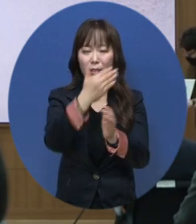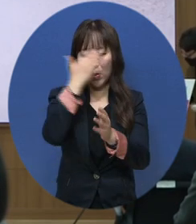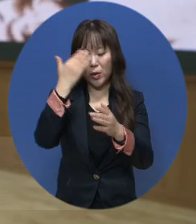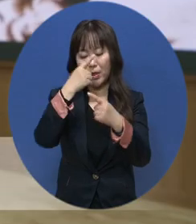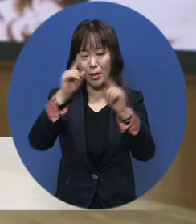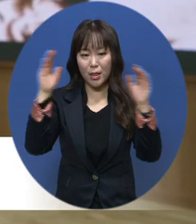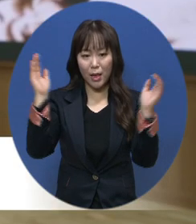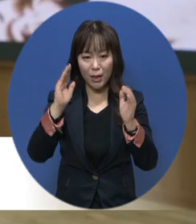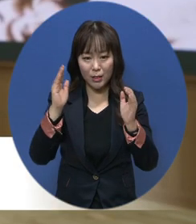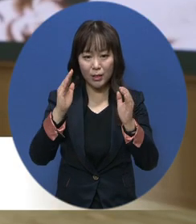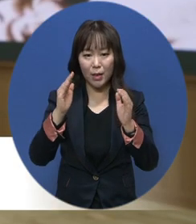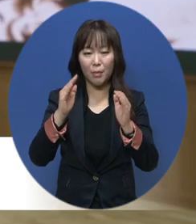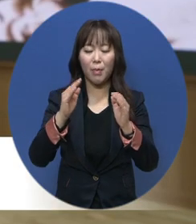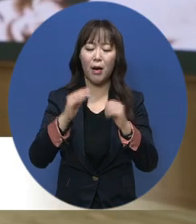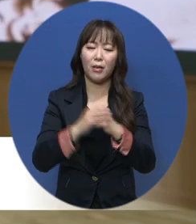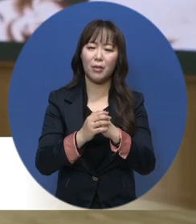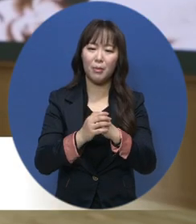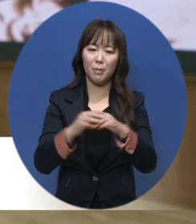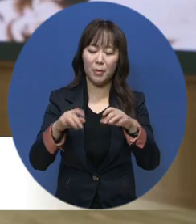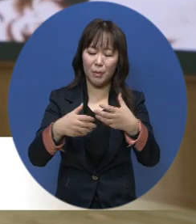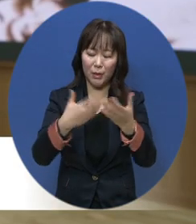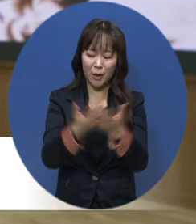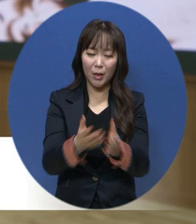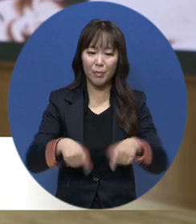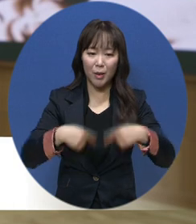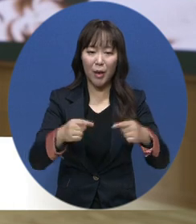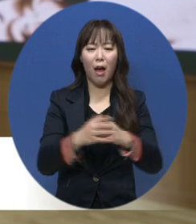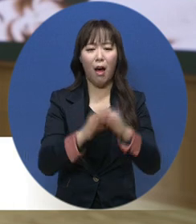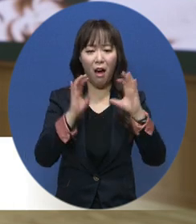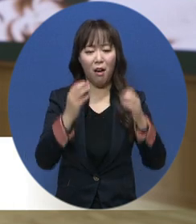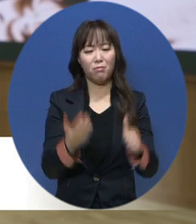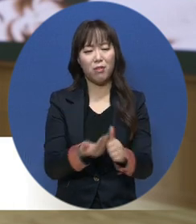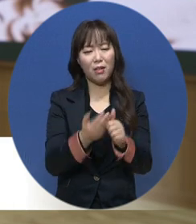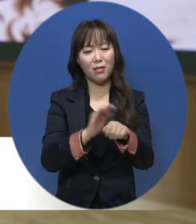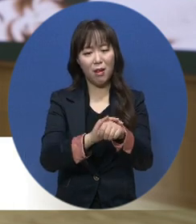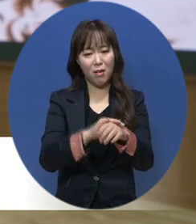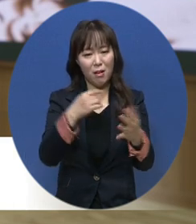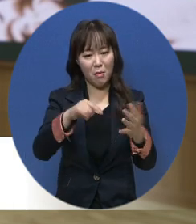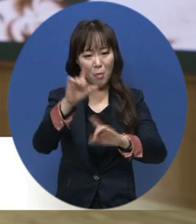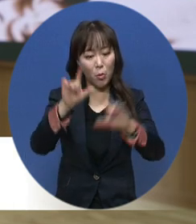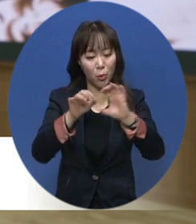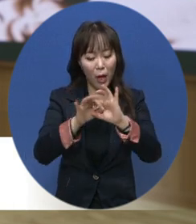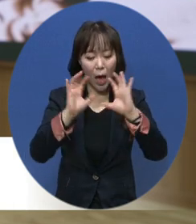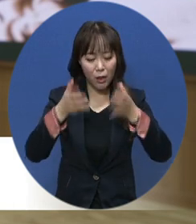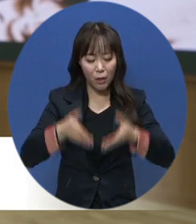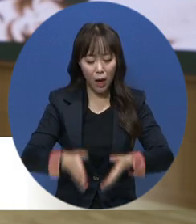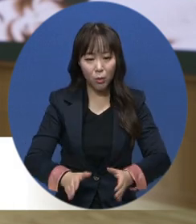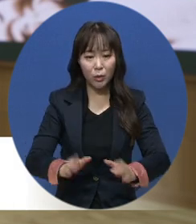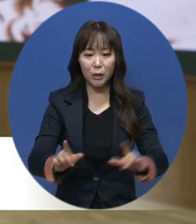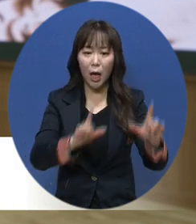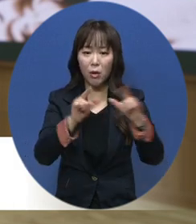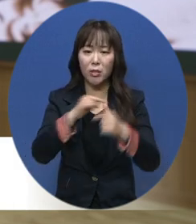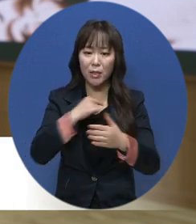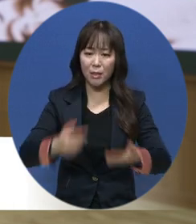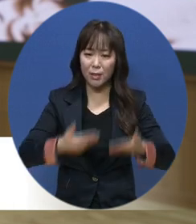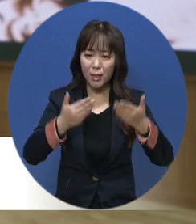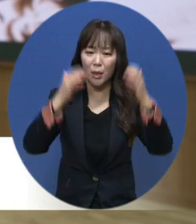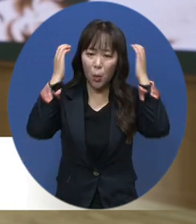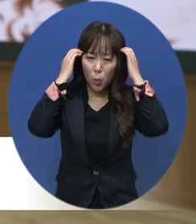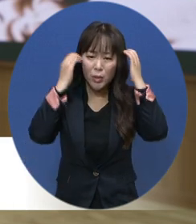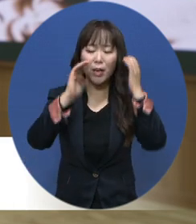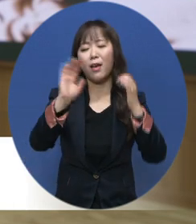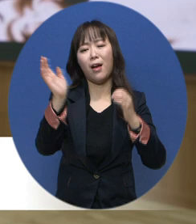참여했습니다. 아이들하고 육아 잘하고 잘 가르치고 하는 모습을 통해서 아이 낳고 사는 것이 희생이나 고생이